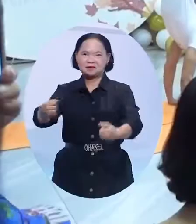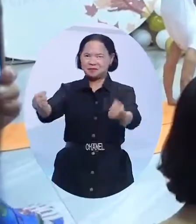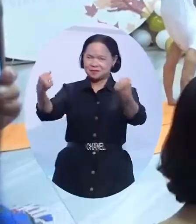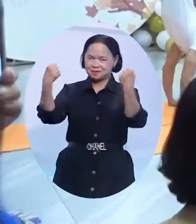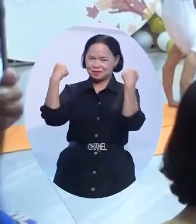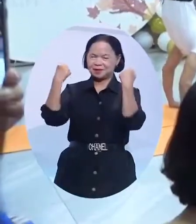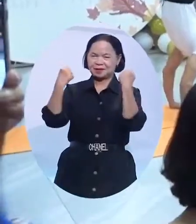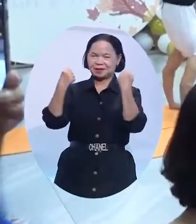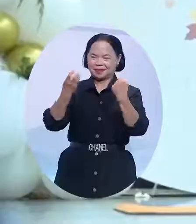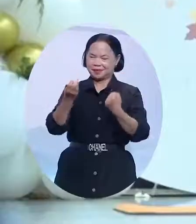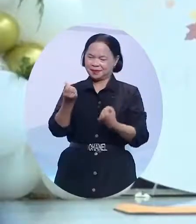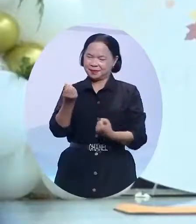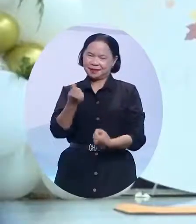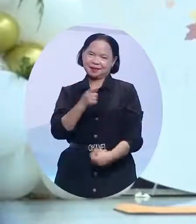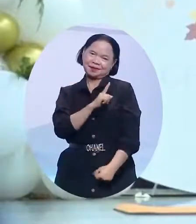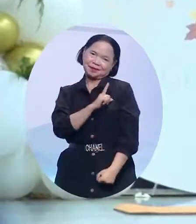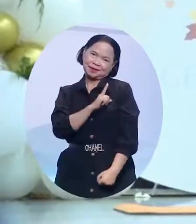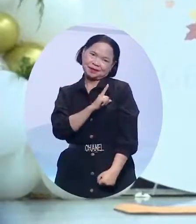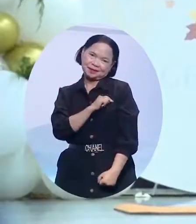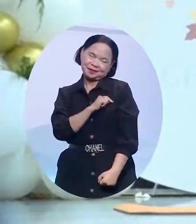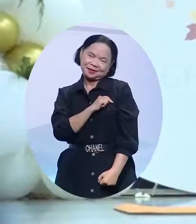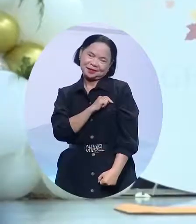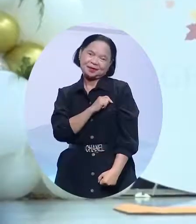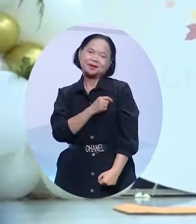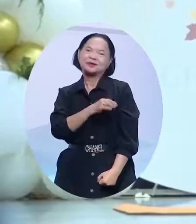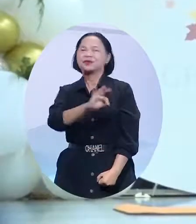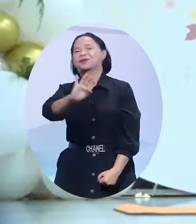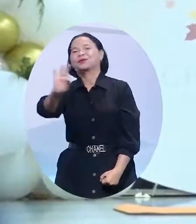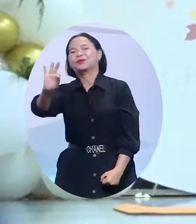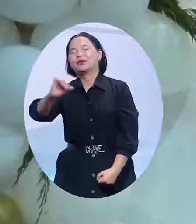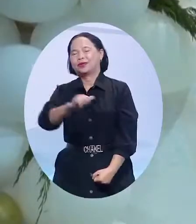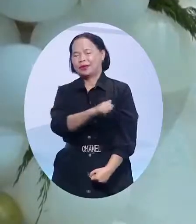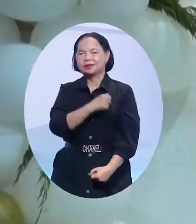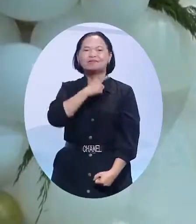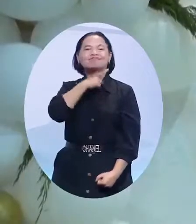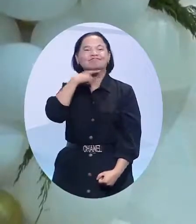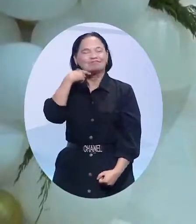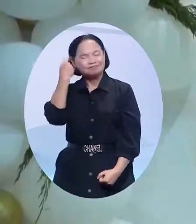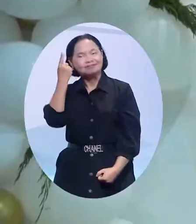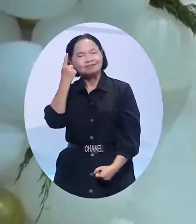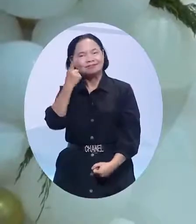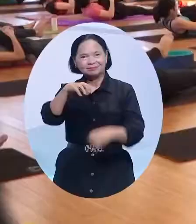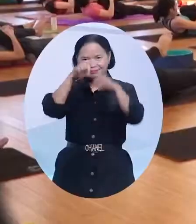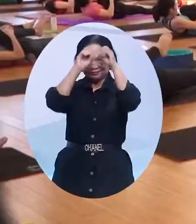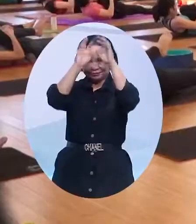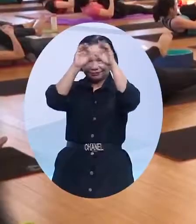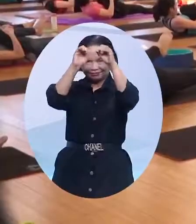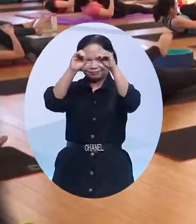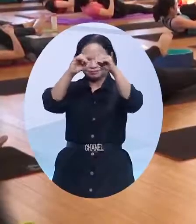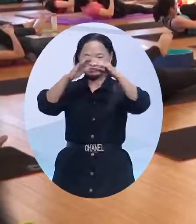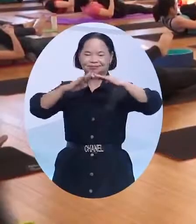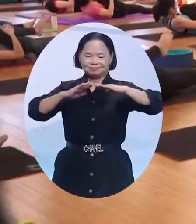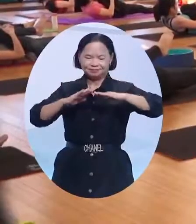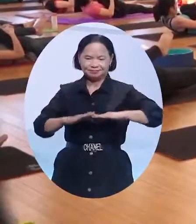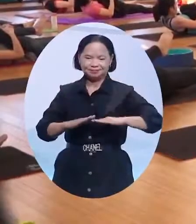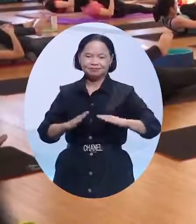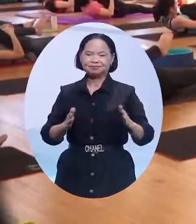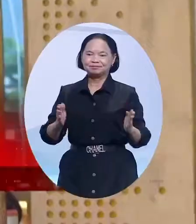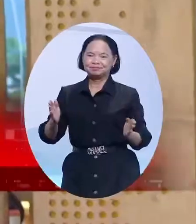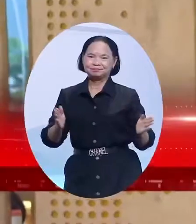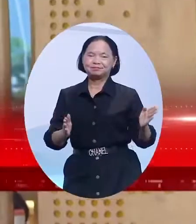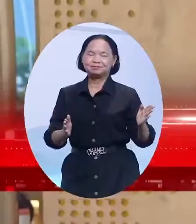chi phí tập luyện tiết kiệm nhất phù hợp cho mọi đối tượng, trung tâm luôn cam kết mang lại chất lượng giảng dạy của các lớp yoga, zumba,